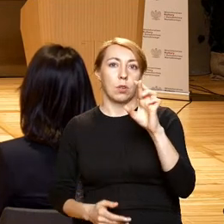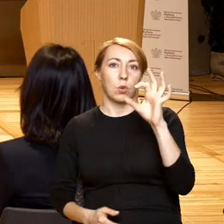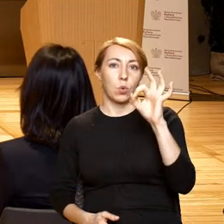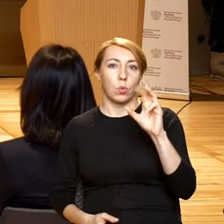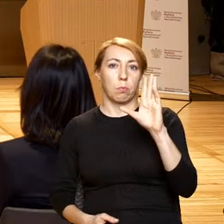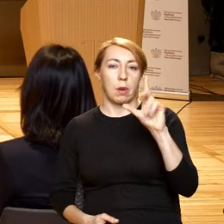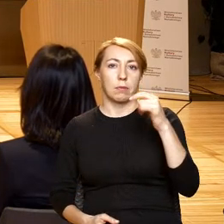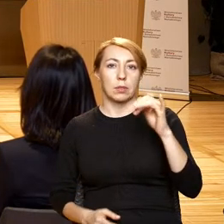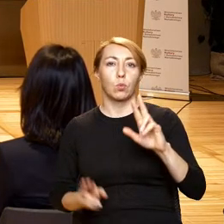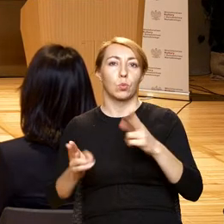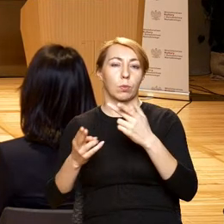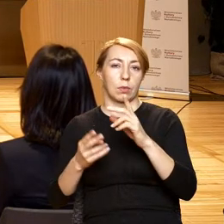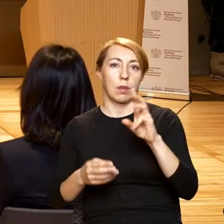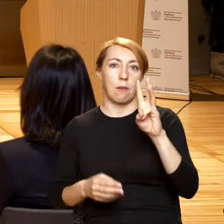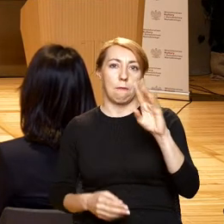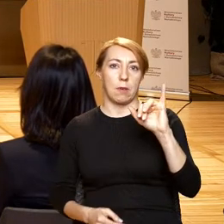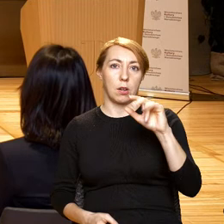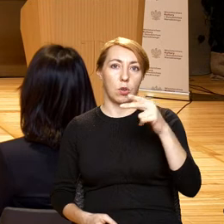Wilnie.